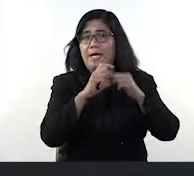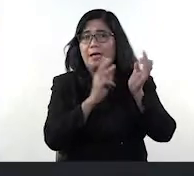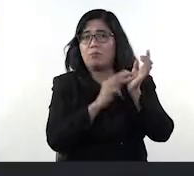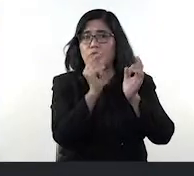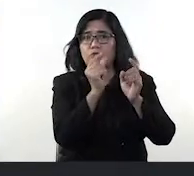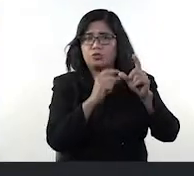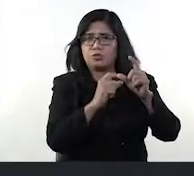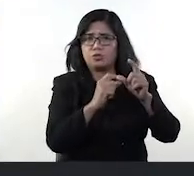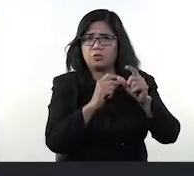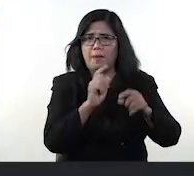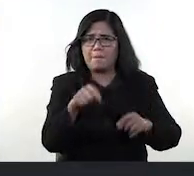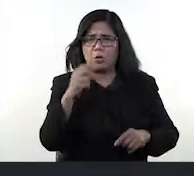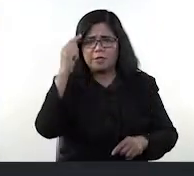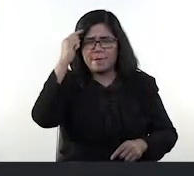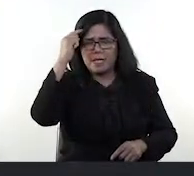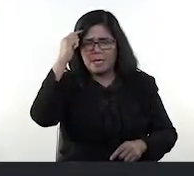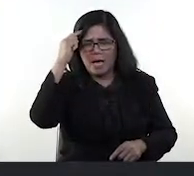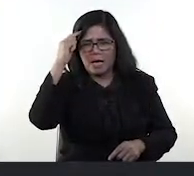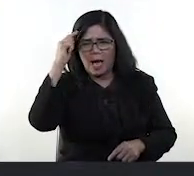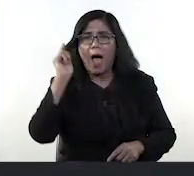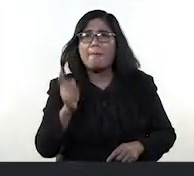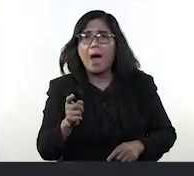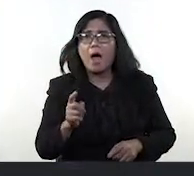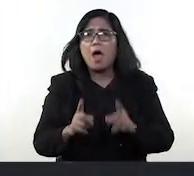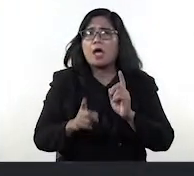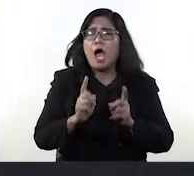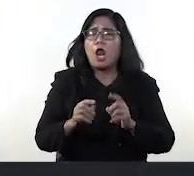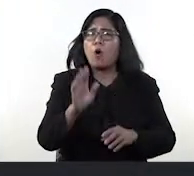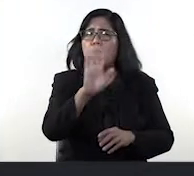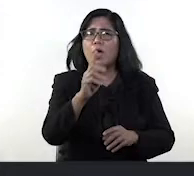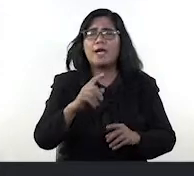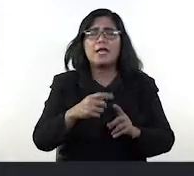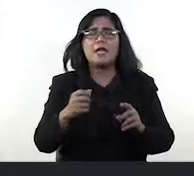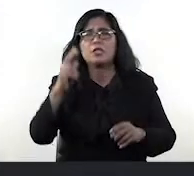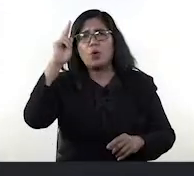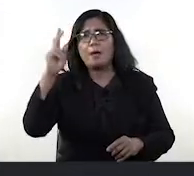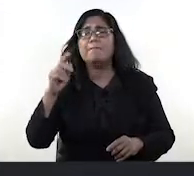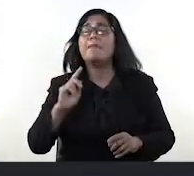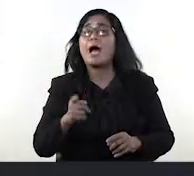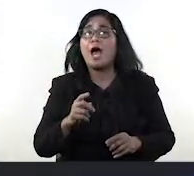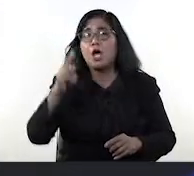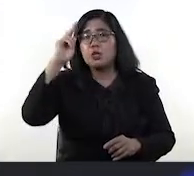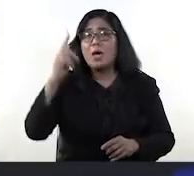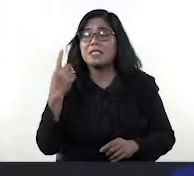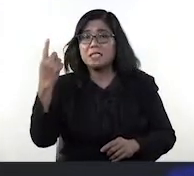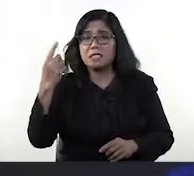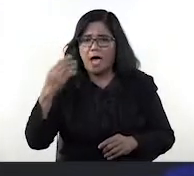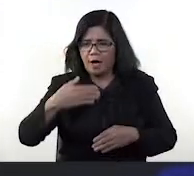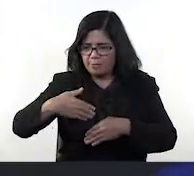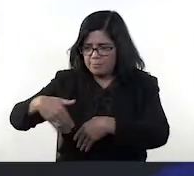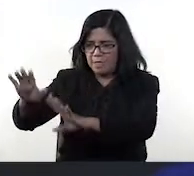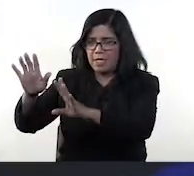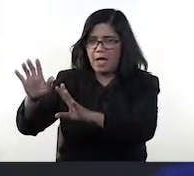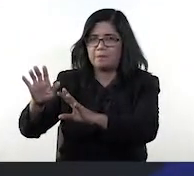Hai kalau Hai bukan dari Tuhan Hai maka Tuhan sendiri akan menyingkirkannya hai